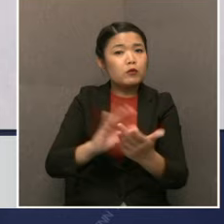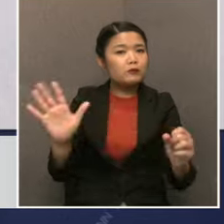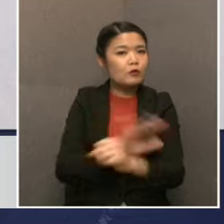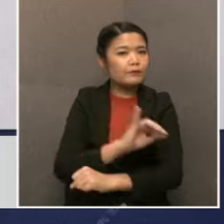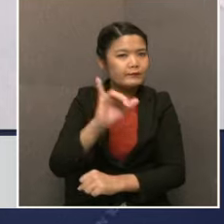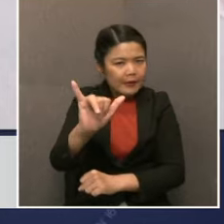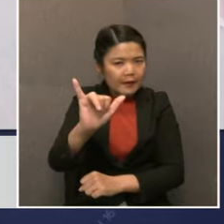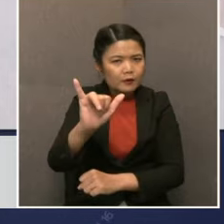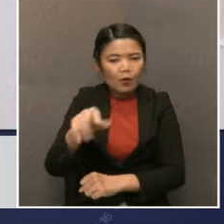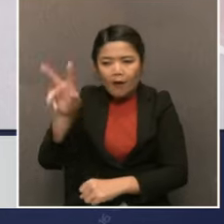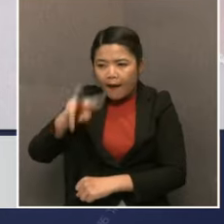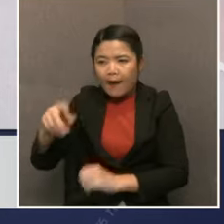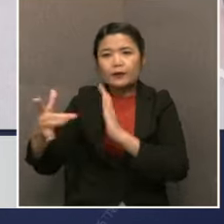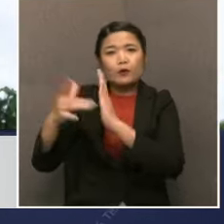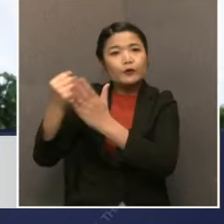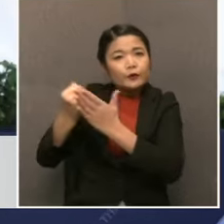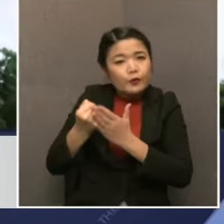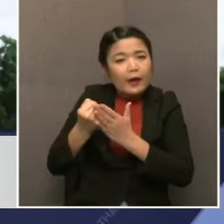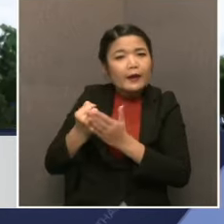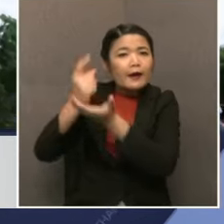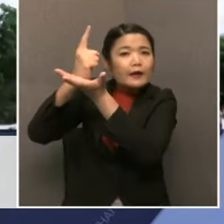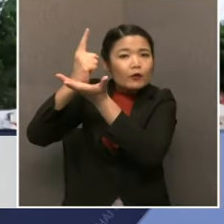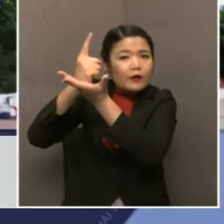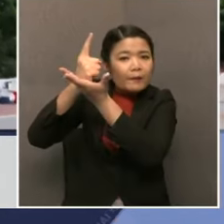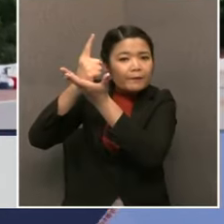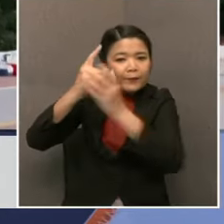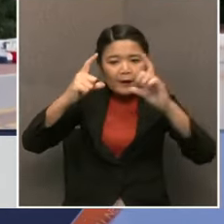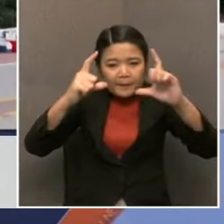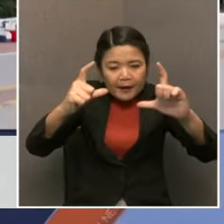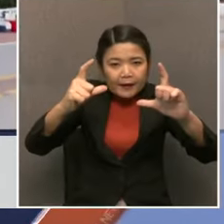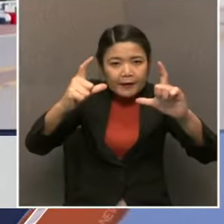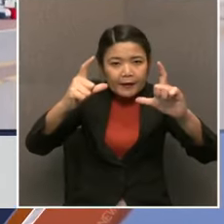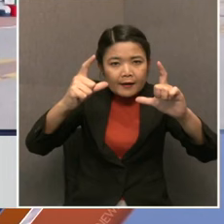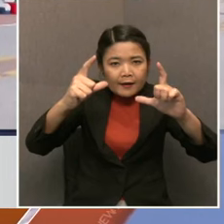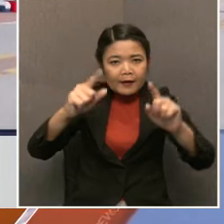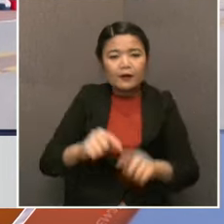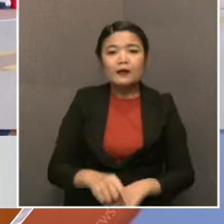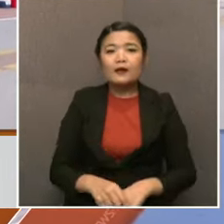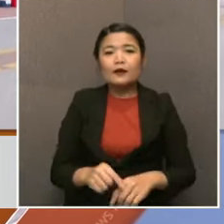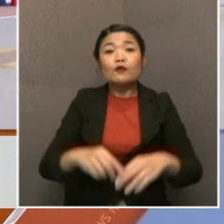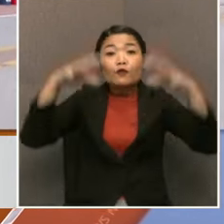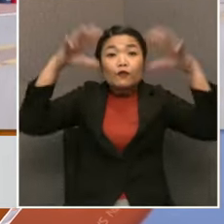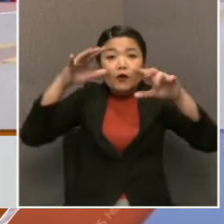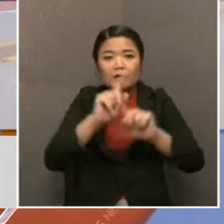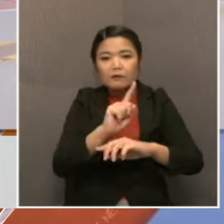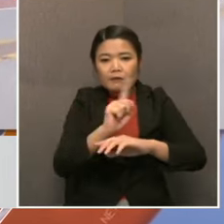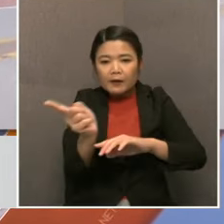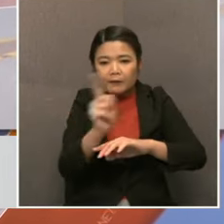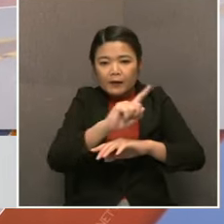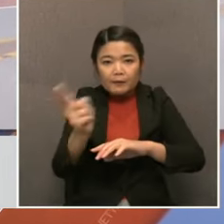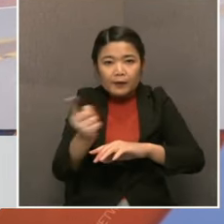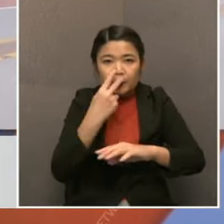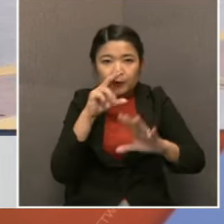บอกไ้กแลหาmitnology ดิปัศาายเทราหหอข้มลจไรดารหนฝนมาช่วยเพเติ acceptance ซึ่หรอข้อมูลกะอ